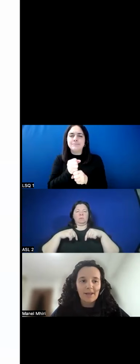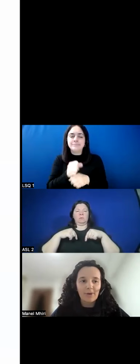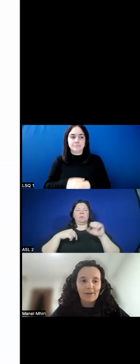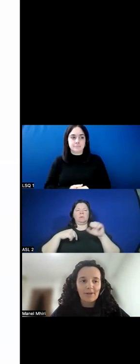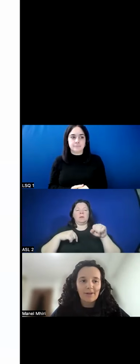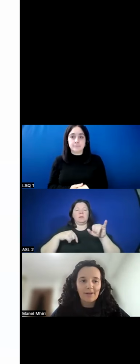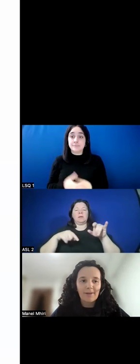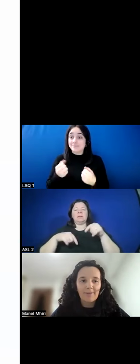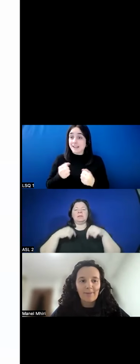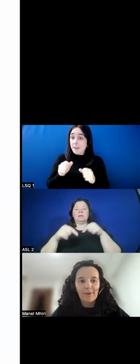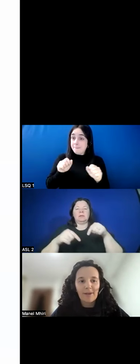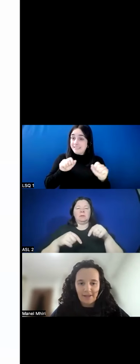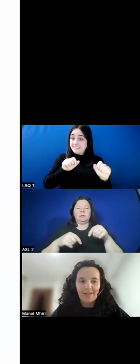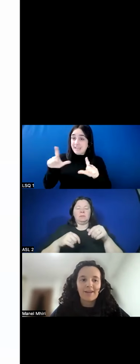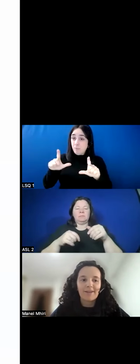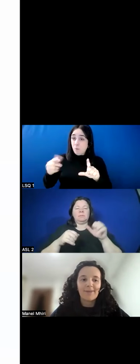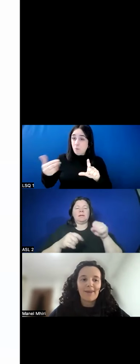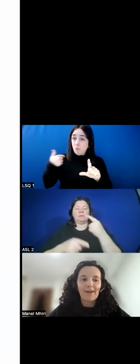à la diapo précédente?